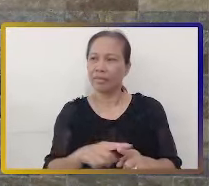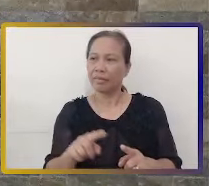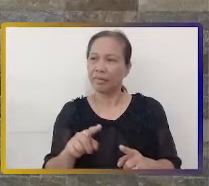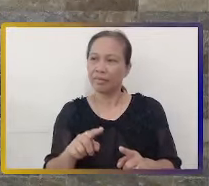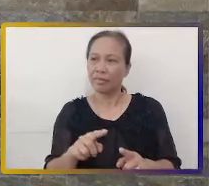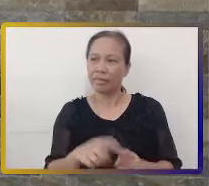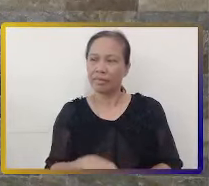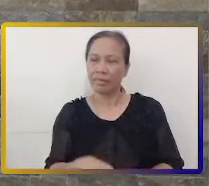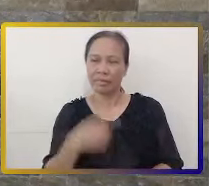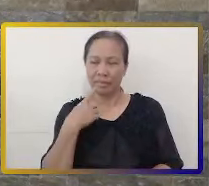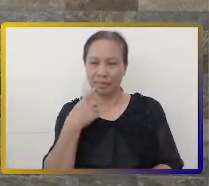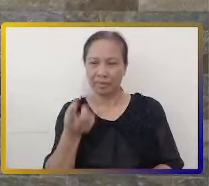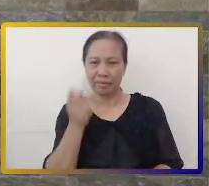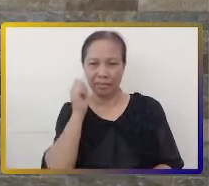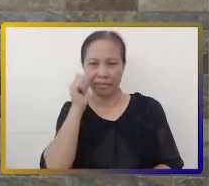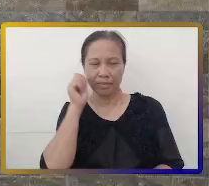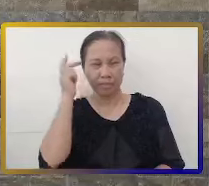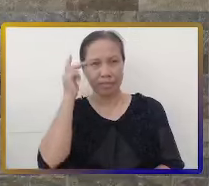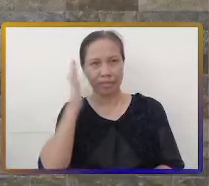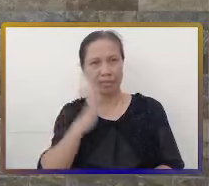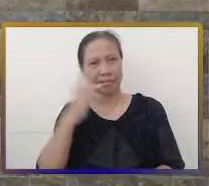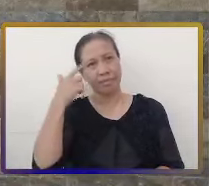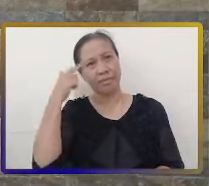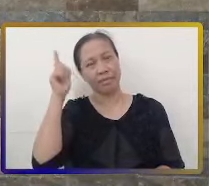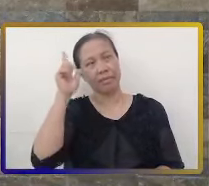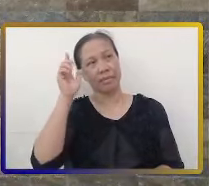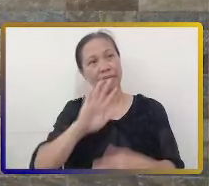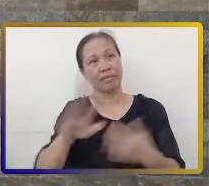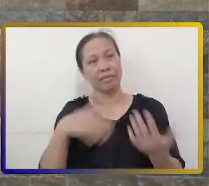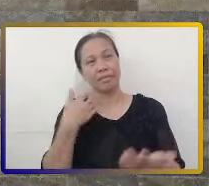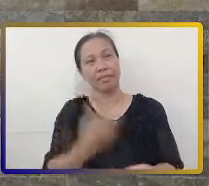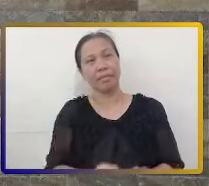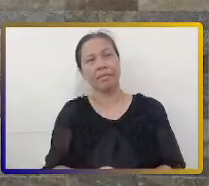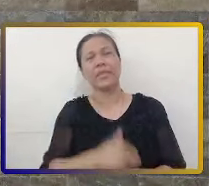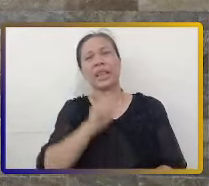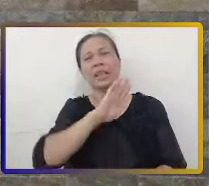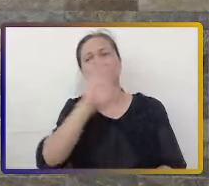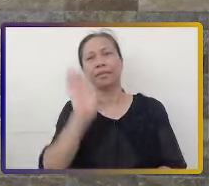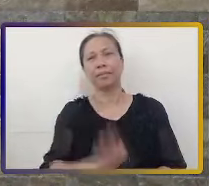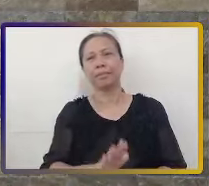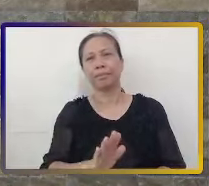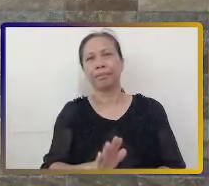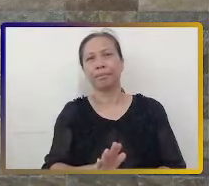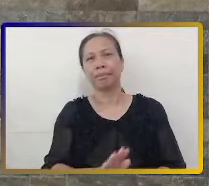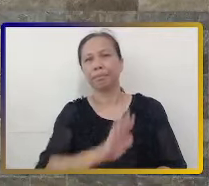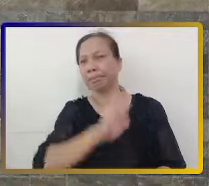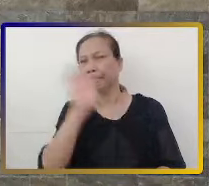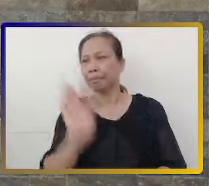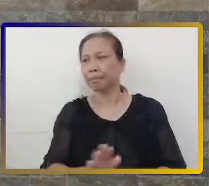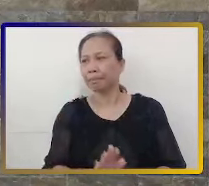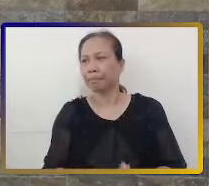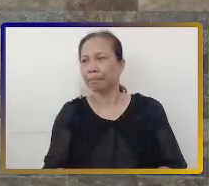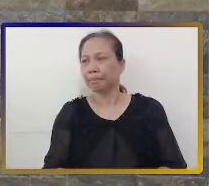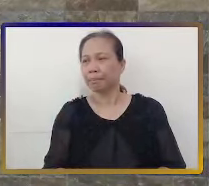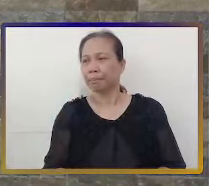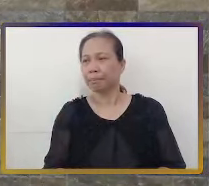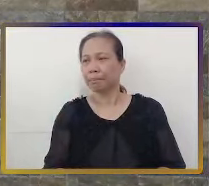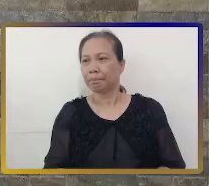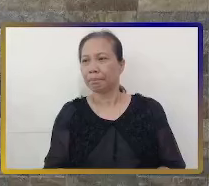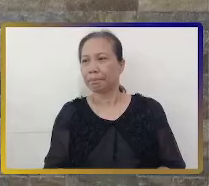sa kanila Hwag na Hwag kayo listen